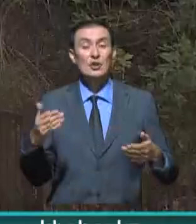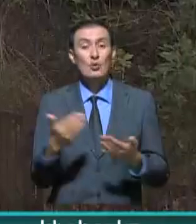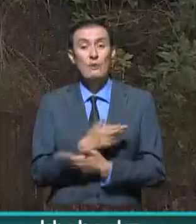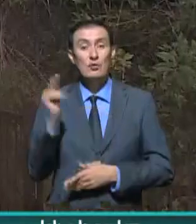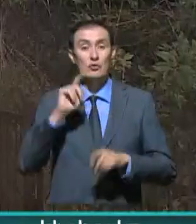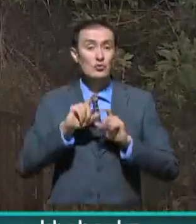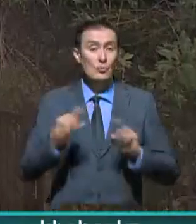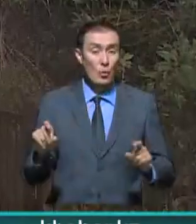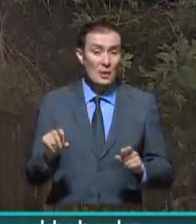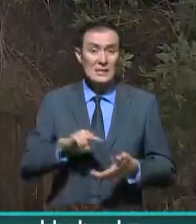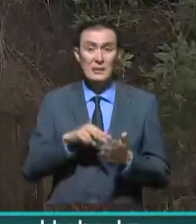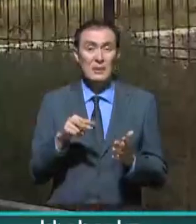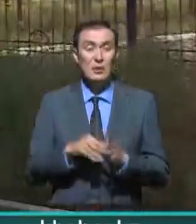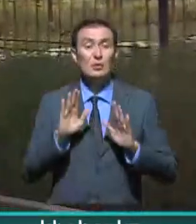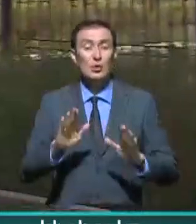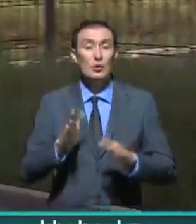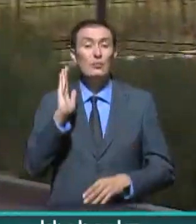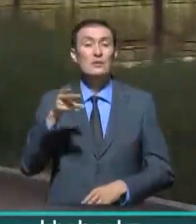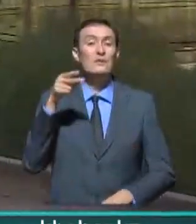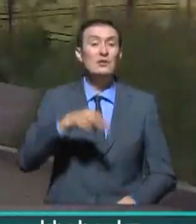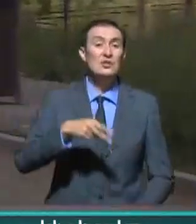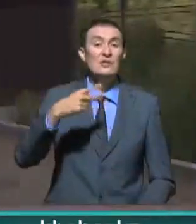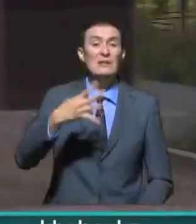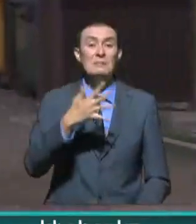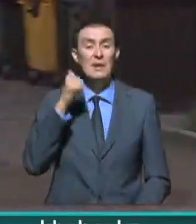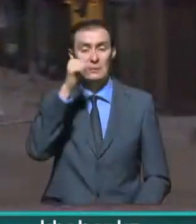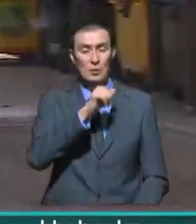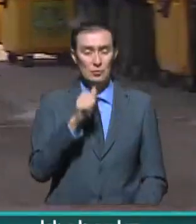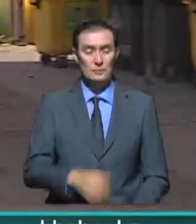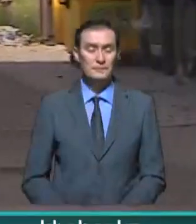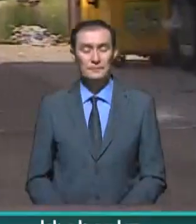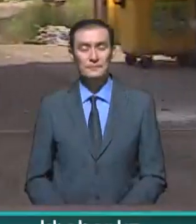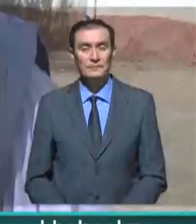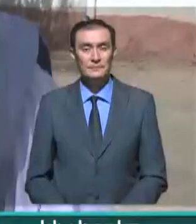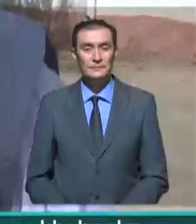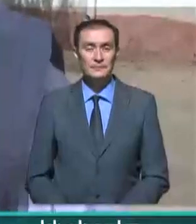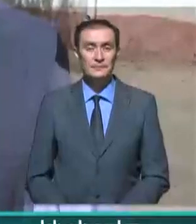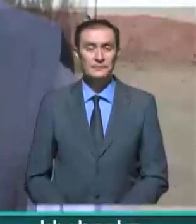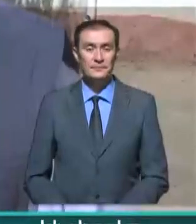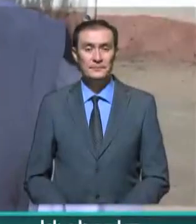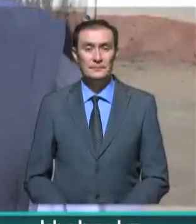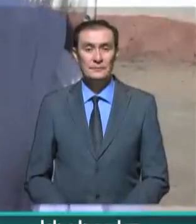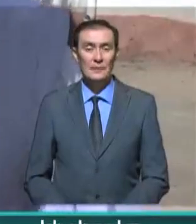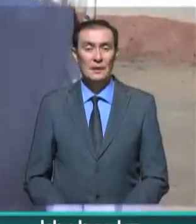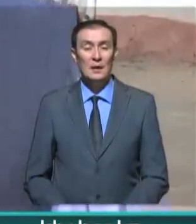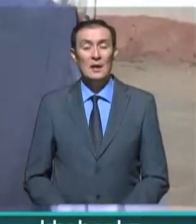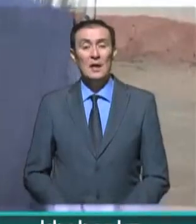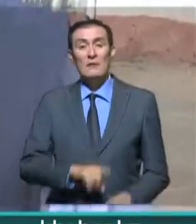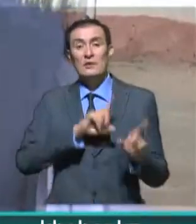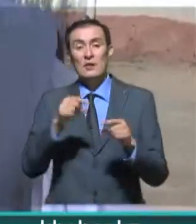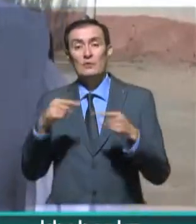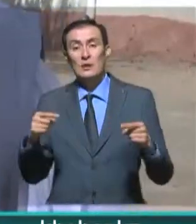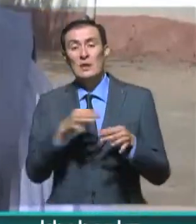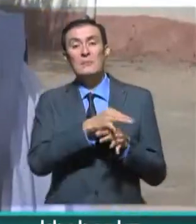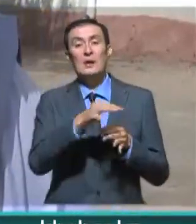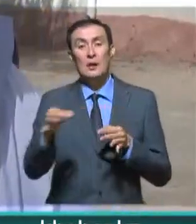учебных заведений запланирована только на 2025 год приезжали в другие микрорайоны мы